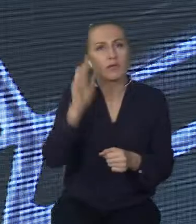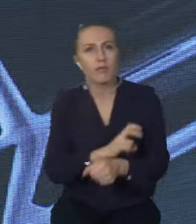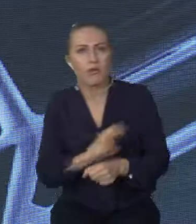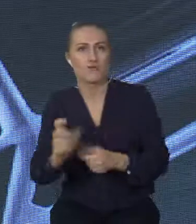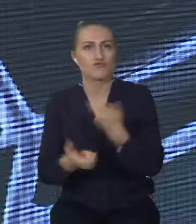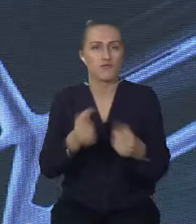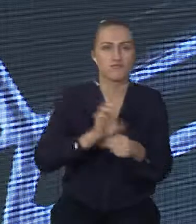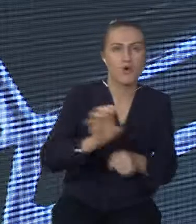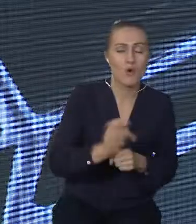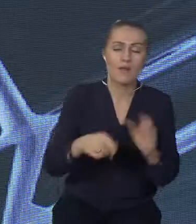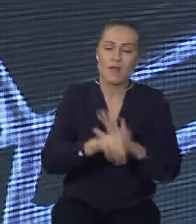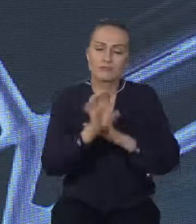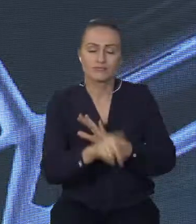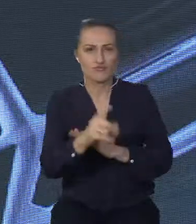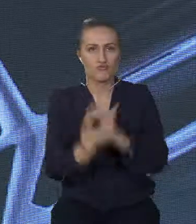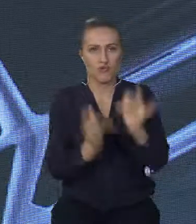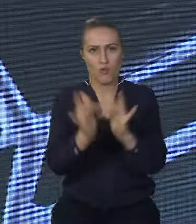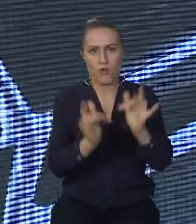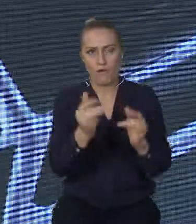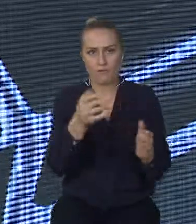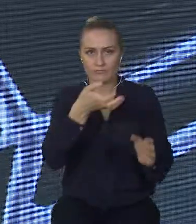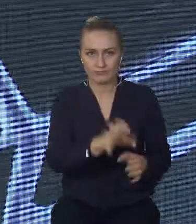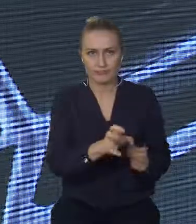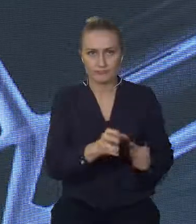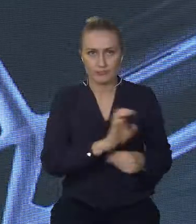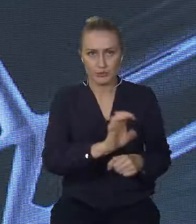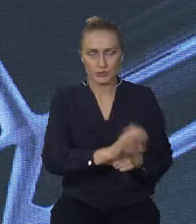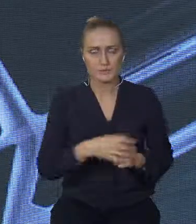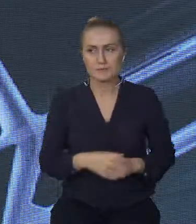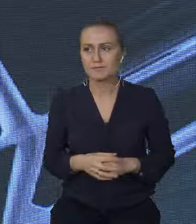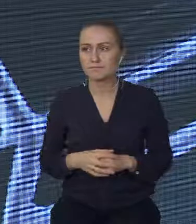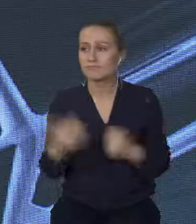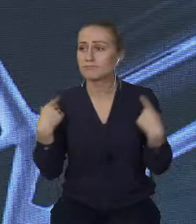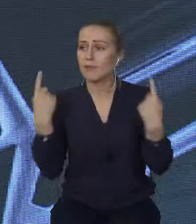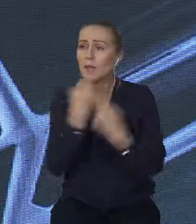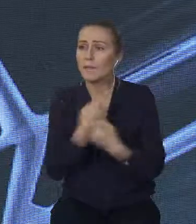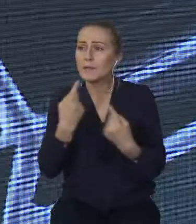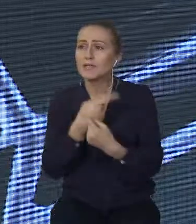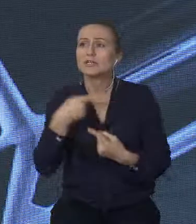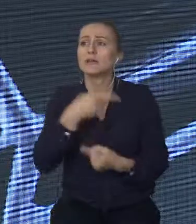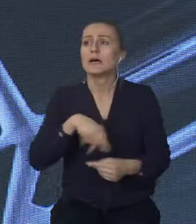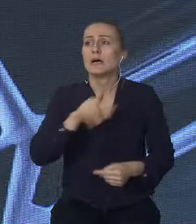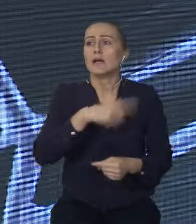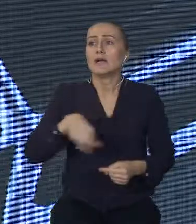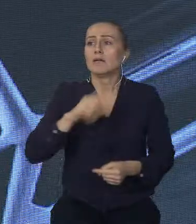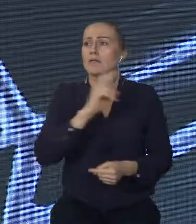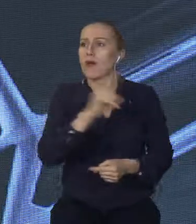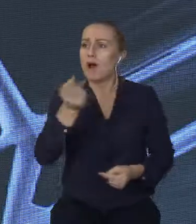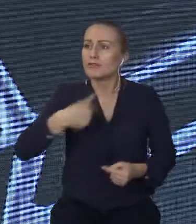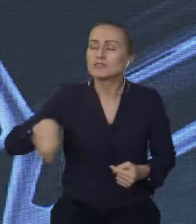produktów dla branży rowerowej. Myślę, że jest to każdemu z nas branża